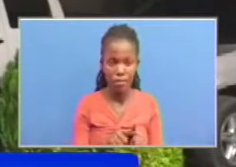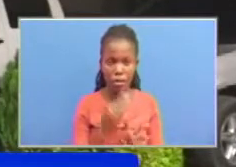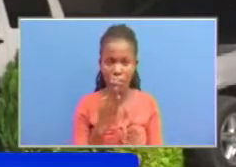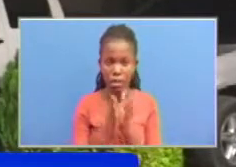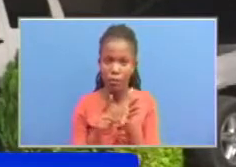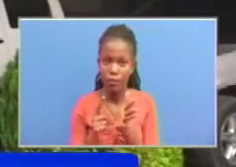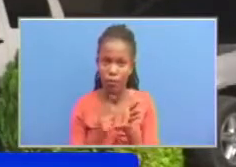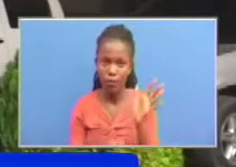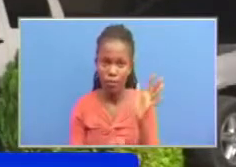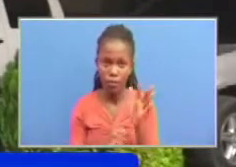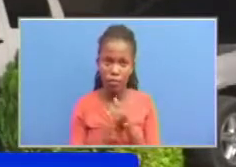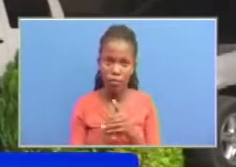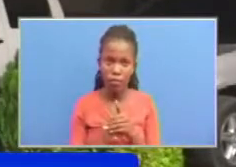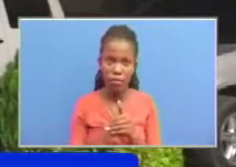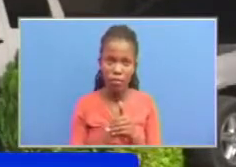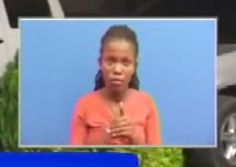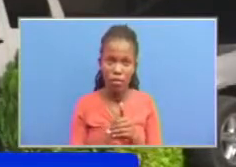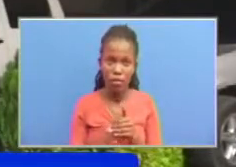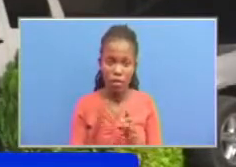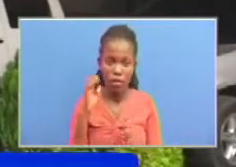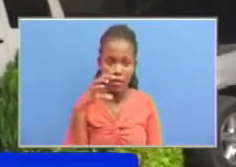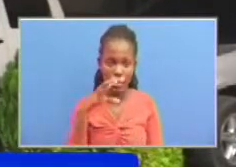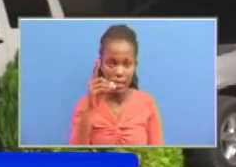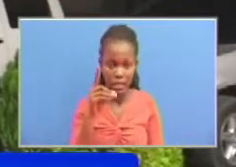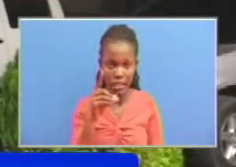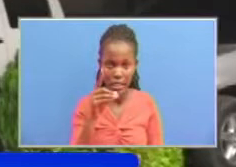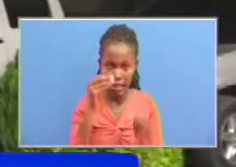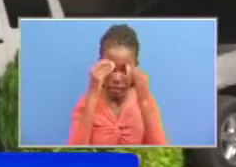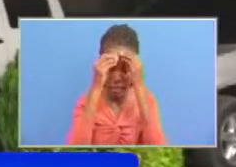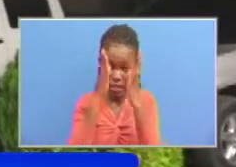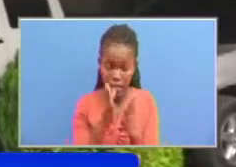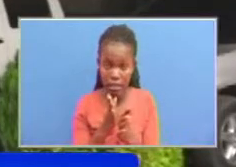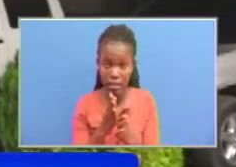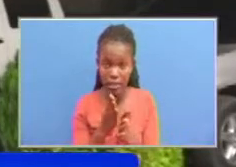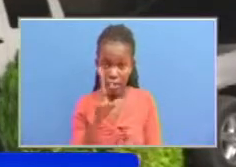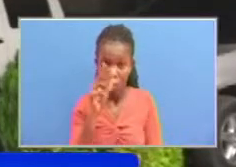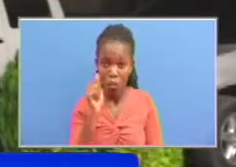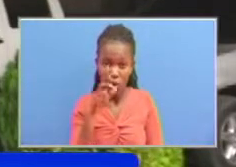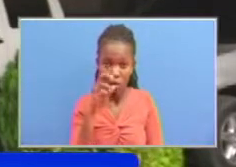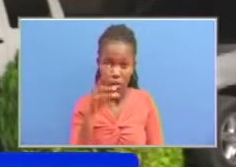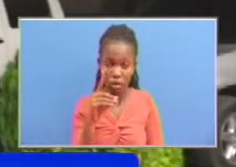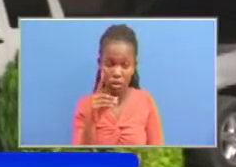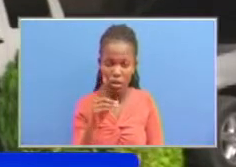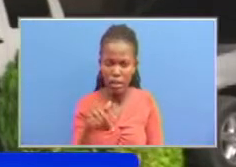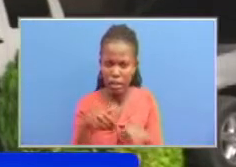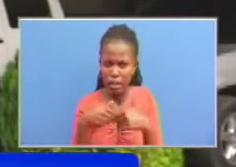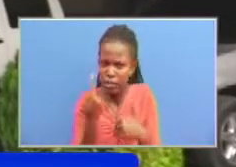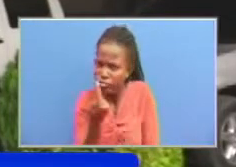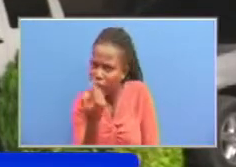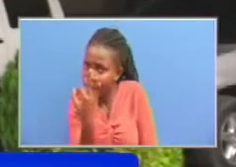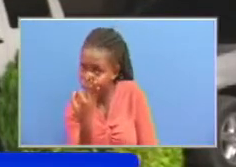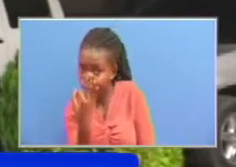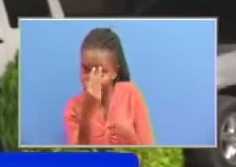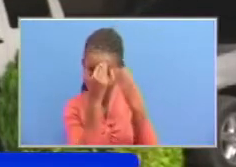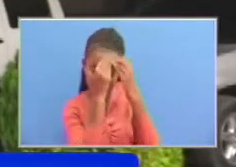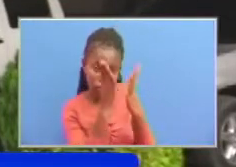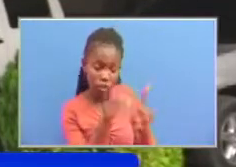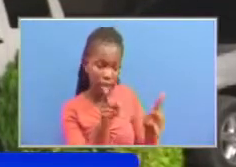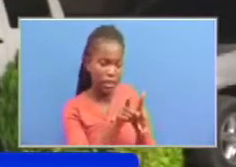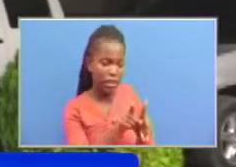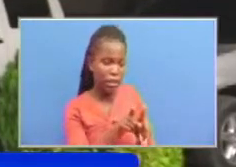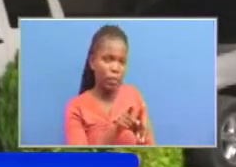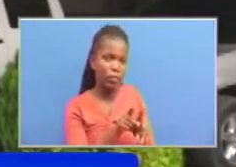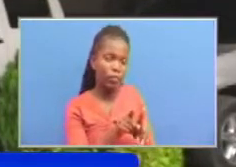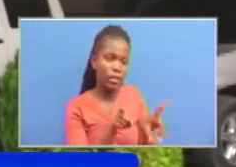neto kuandika alimu manasa. Neto mwongela alimu manasa. Kila wadi, nivaroma kuongelo alimu atatu. Na indi